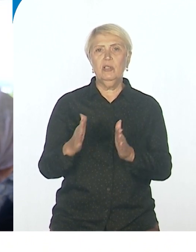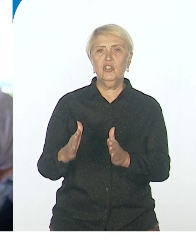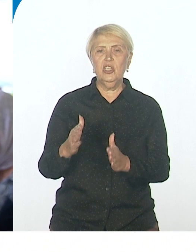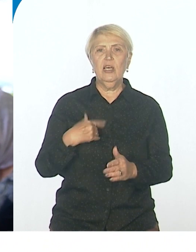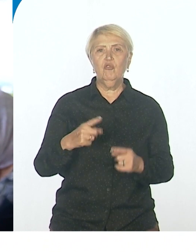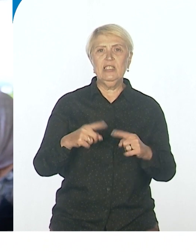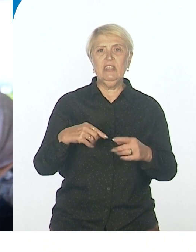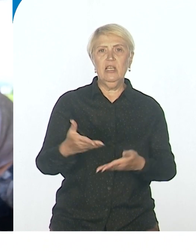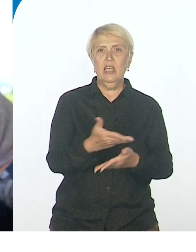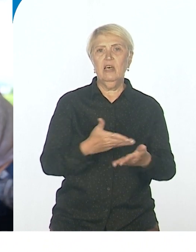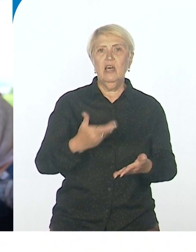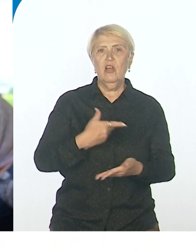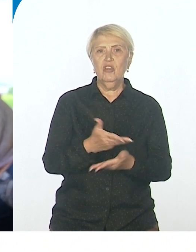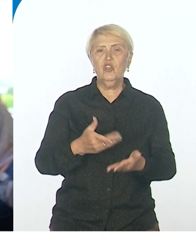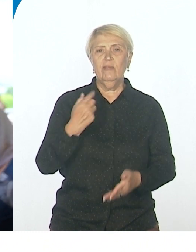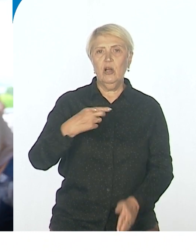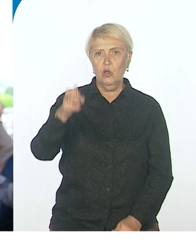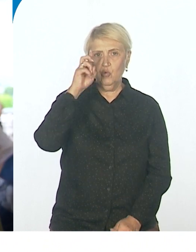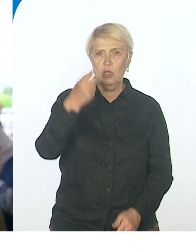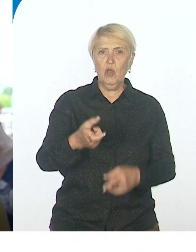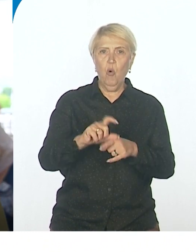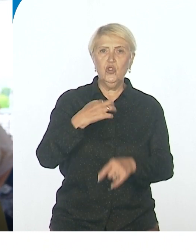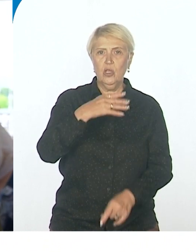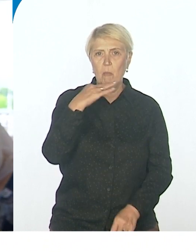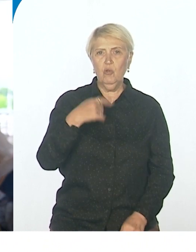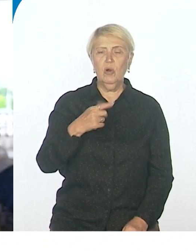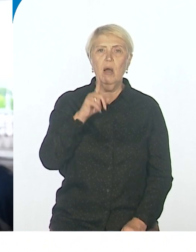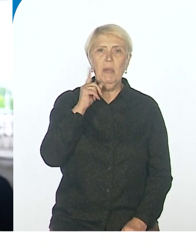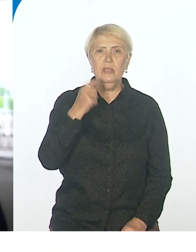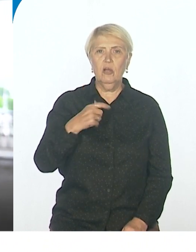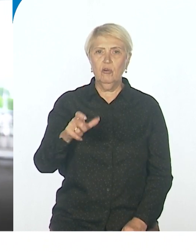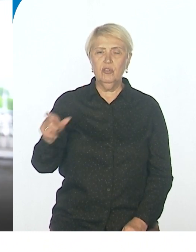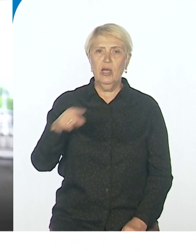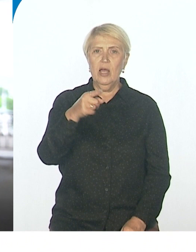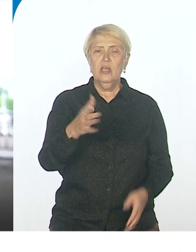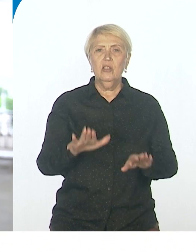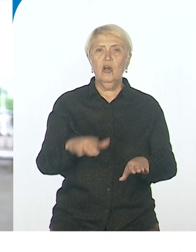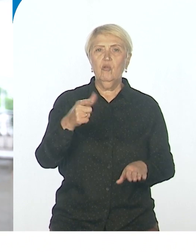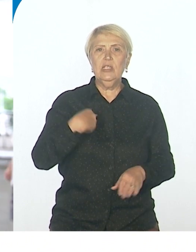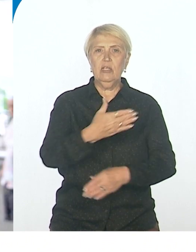государства. Вот. И очень много ребят сейчас, они находятся на линии СВО.